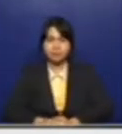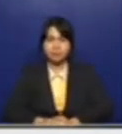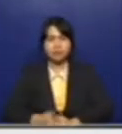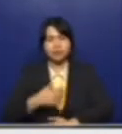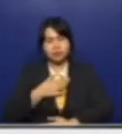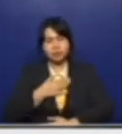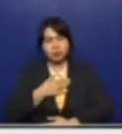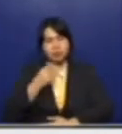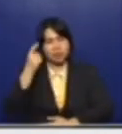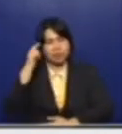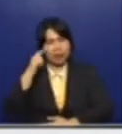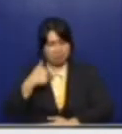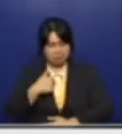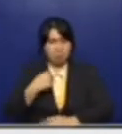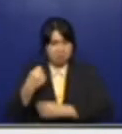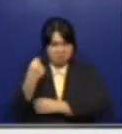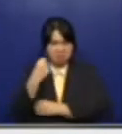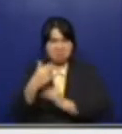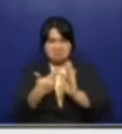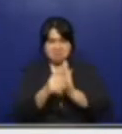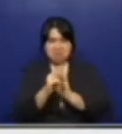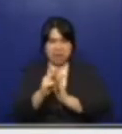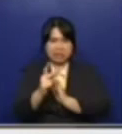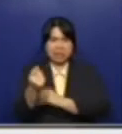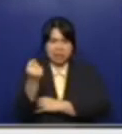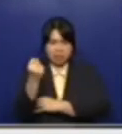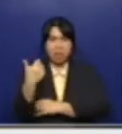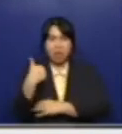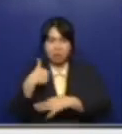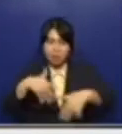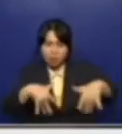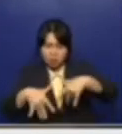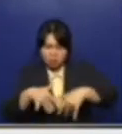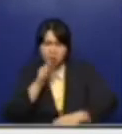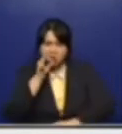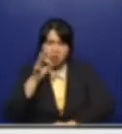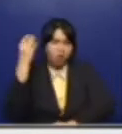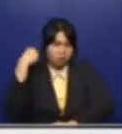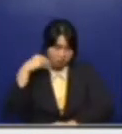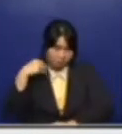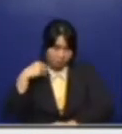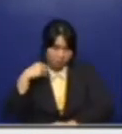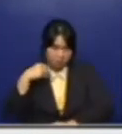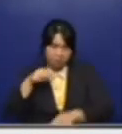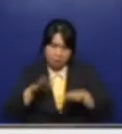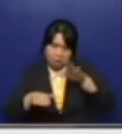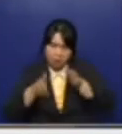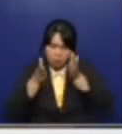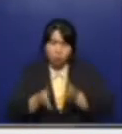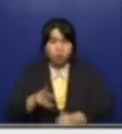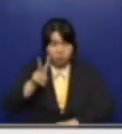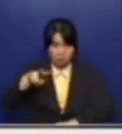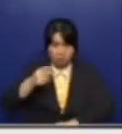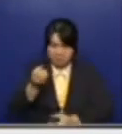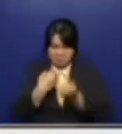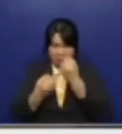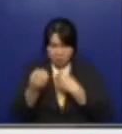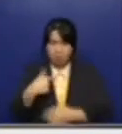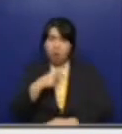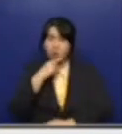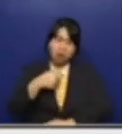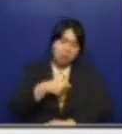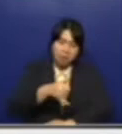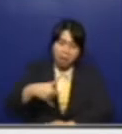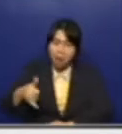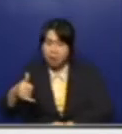าพื้นที่ของผมเข้มข้นมีชาวบ้านมาร้องเรียนไม่ต่ำกว่า 2,000 คนไปไหนมาไหนจะบอกอย่